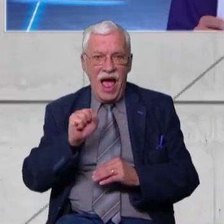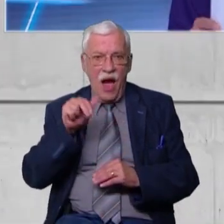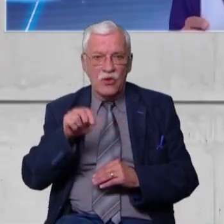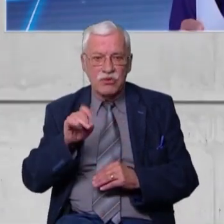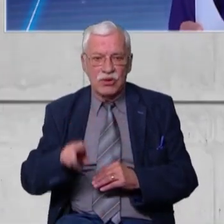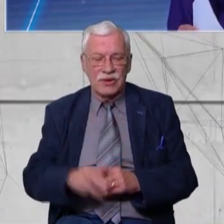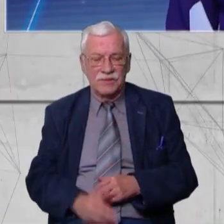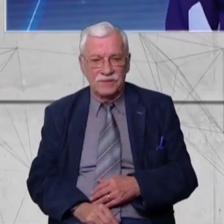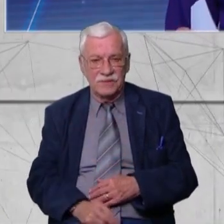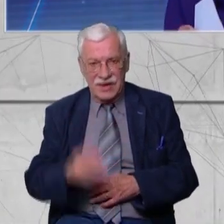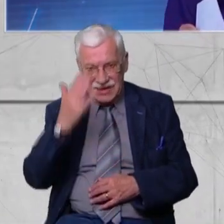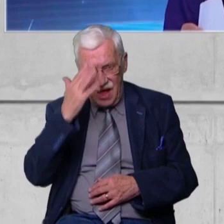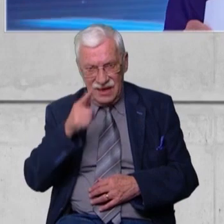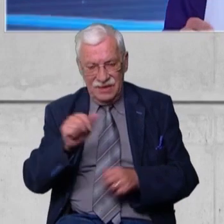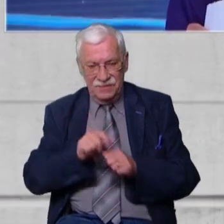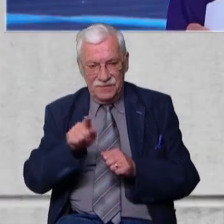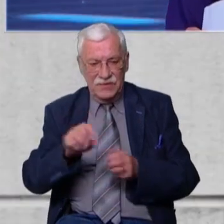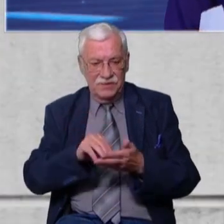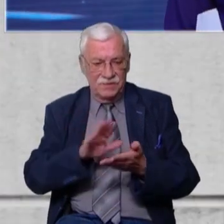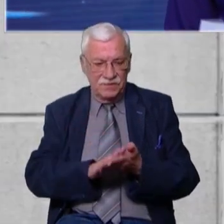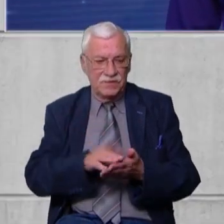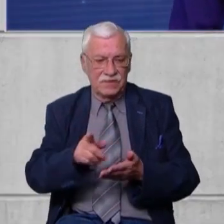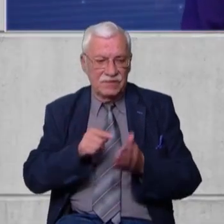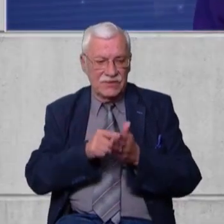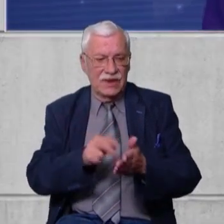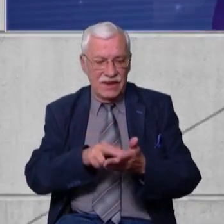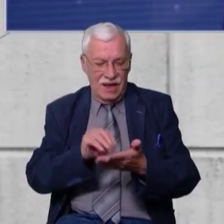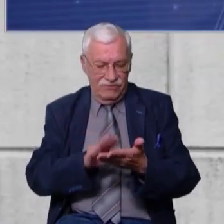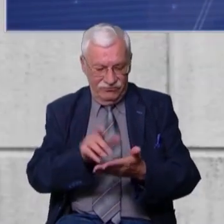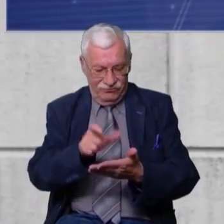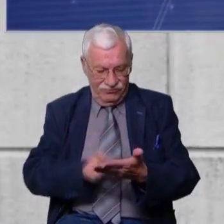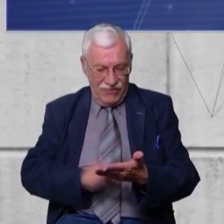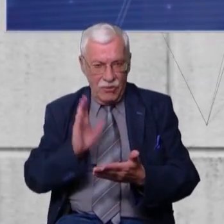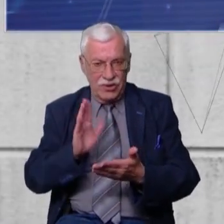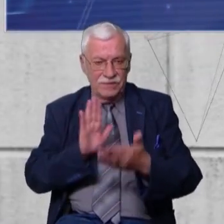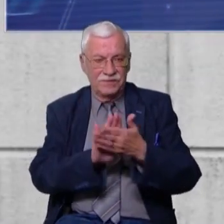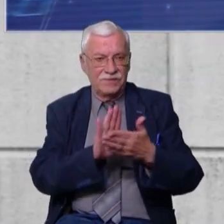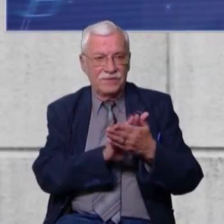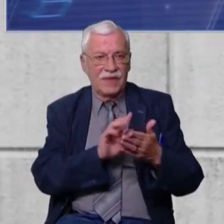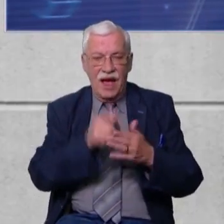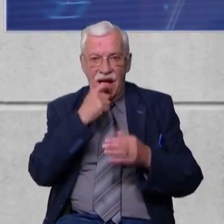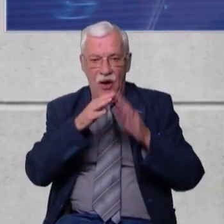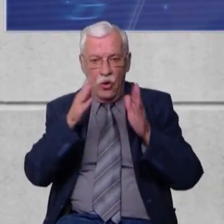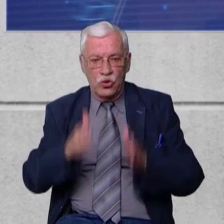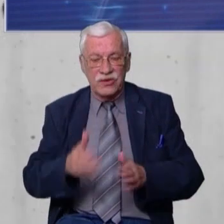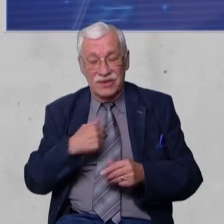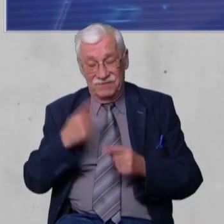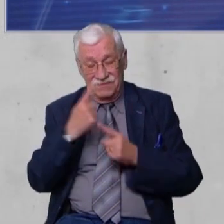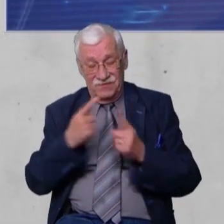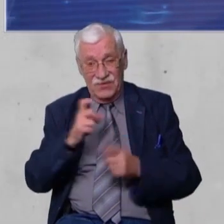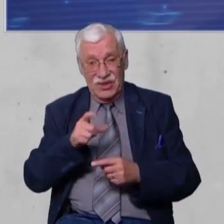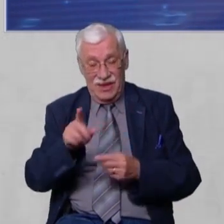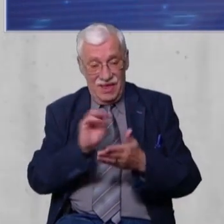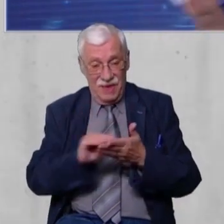znany jesteś z tego, że zapisujesz piłkarskie cele na karteczce, a później przyklejasz je na lodówce. Zastanawia mnie, czy